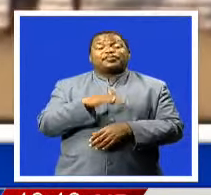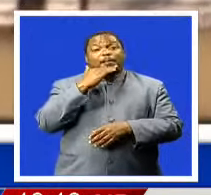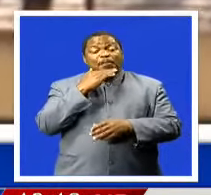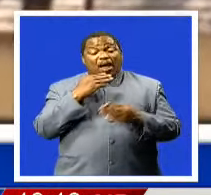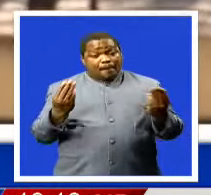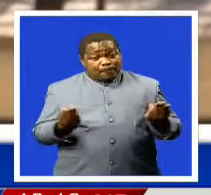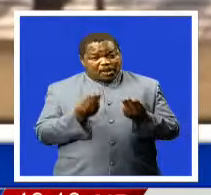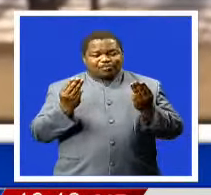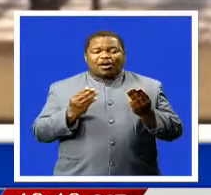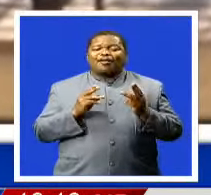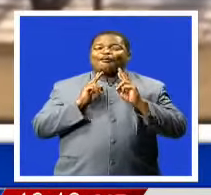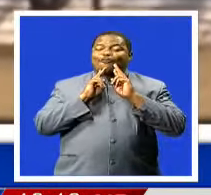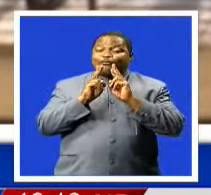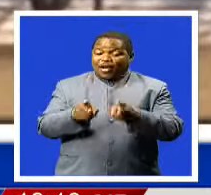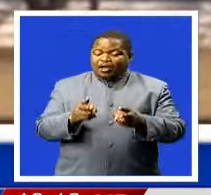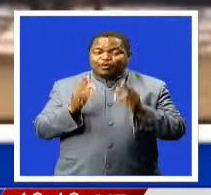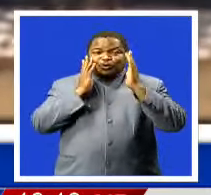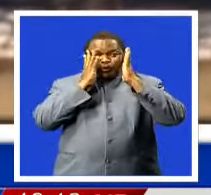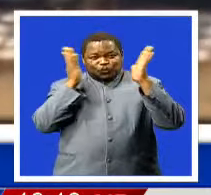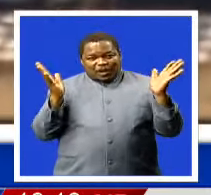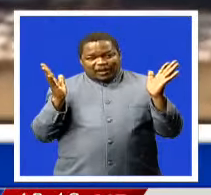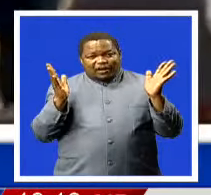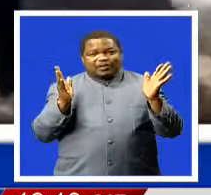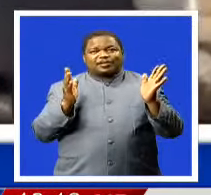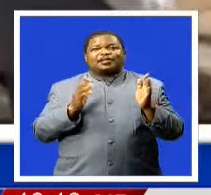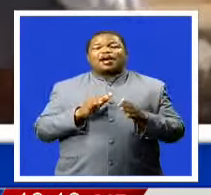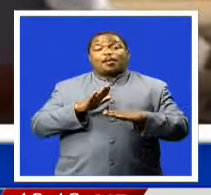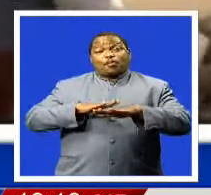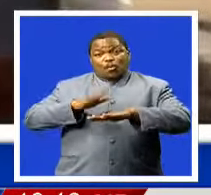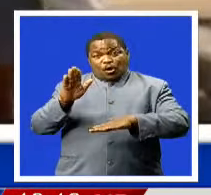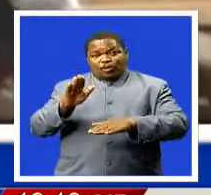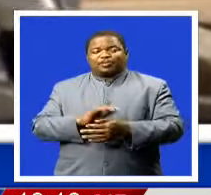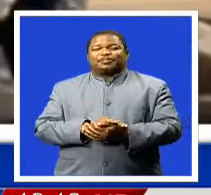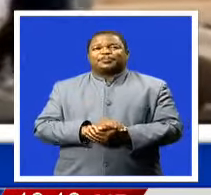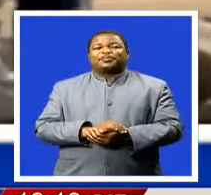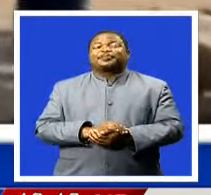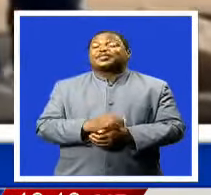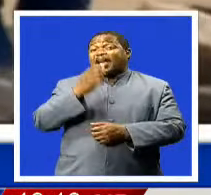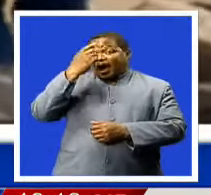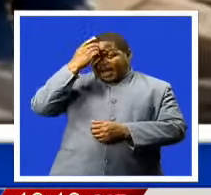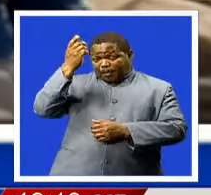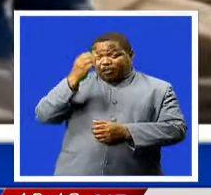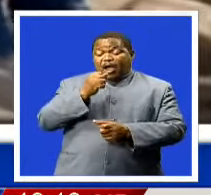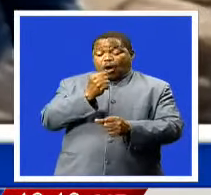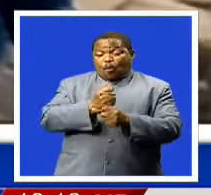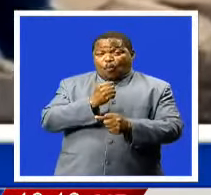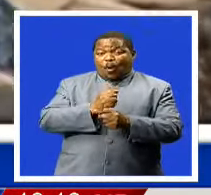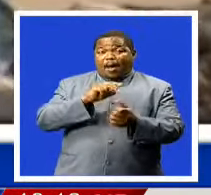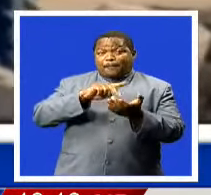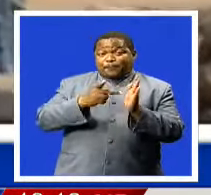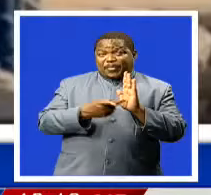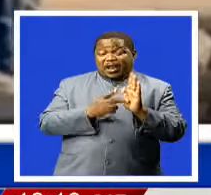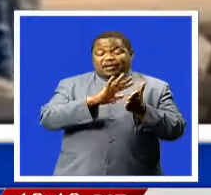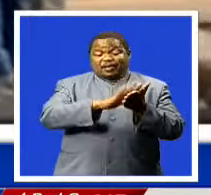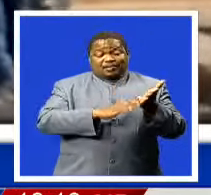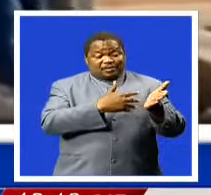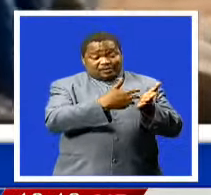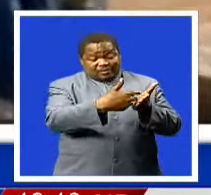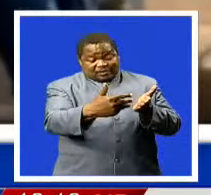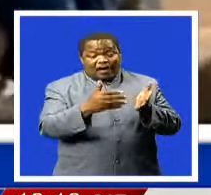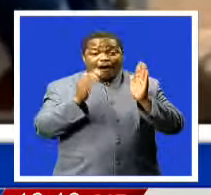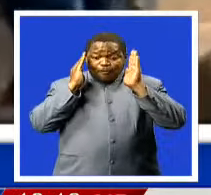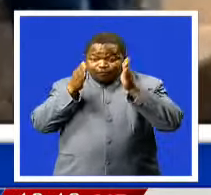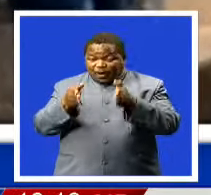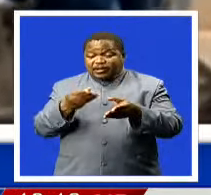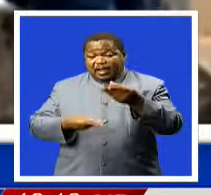lapha eveni batawungcebeleka luhla lwemacebo ekuvusa umnotho welive lolwetfulwe nguhulumende